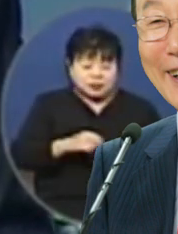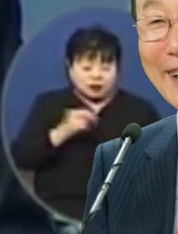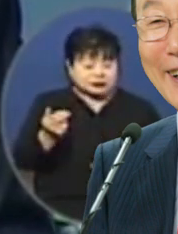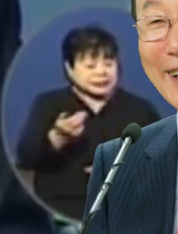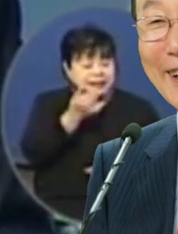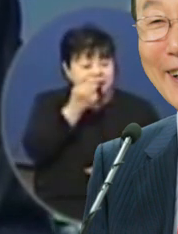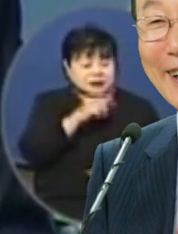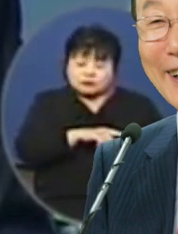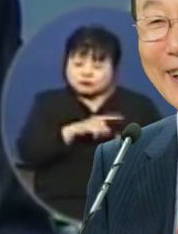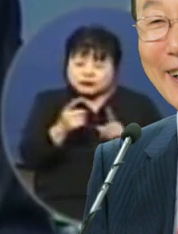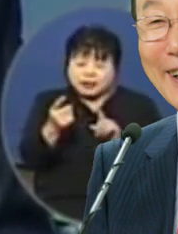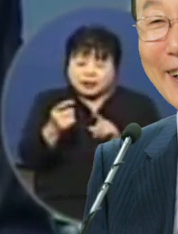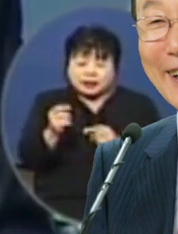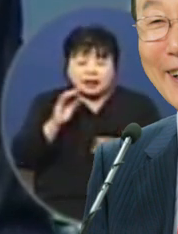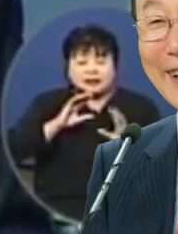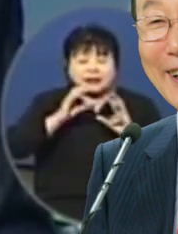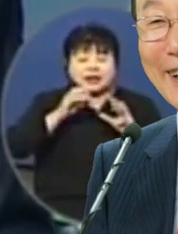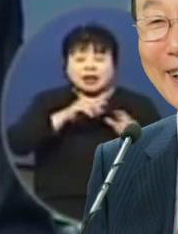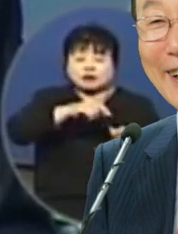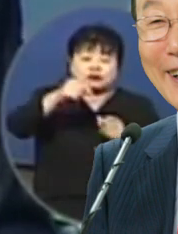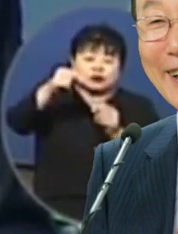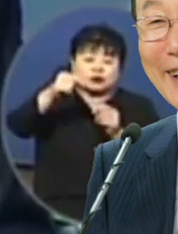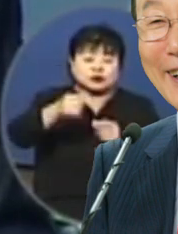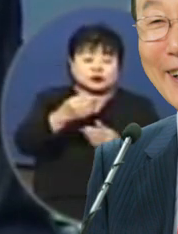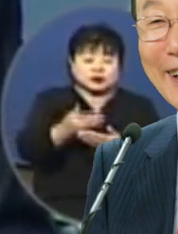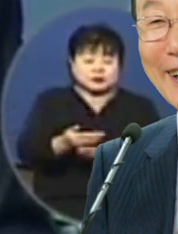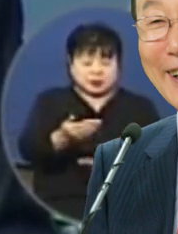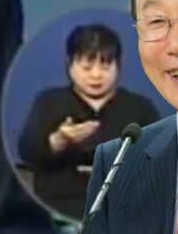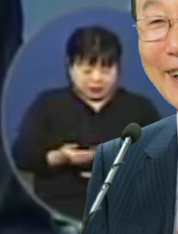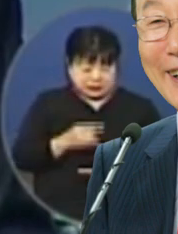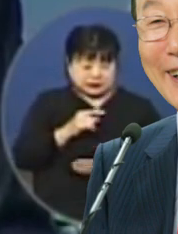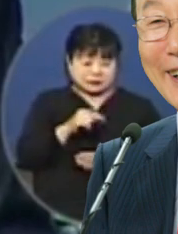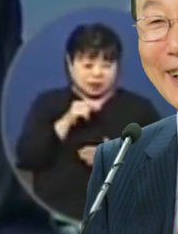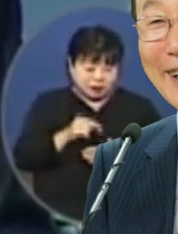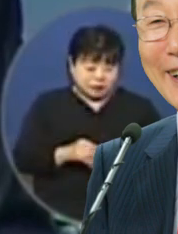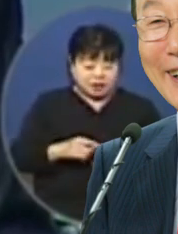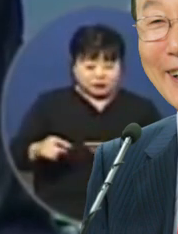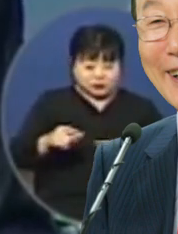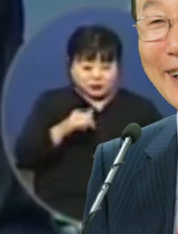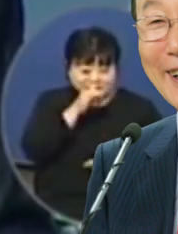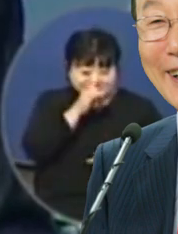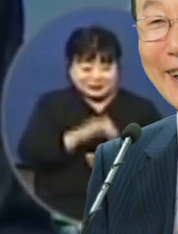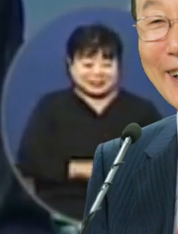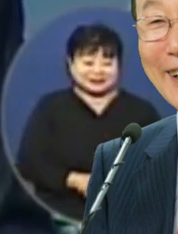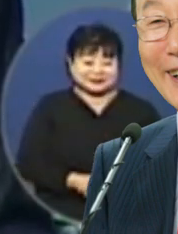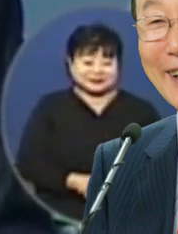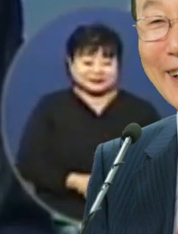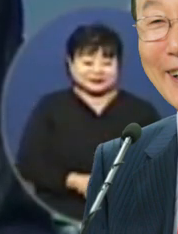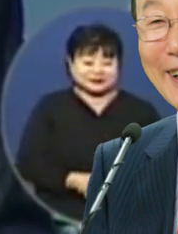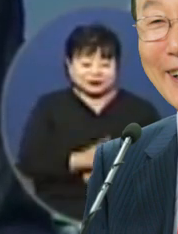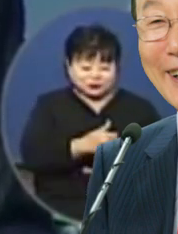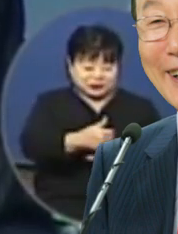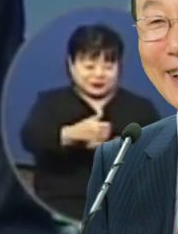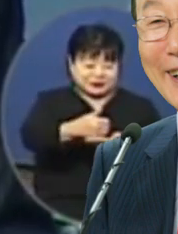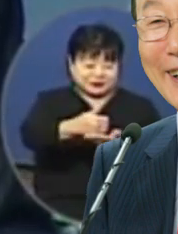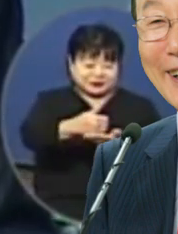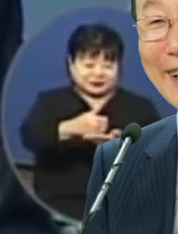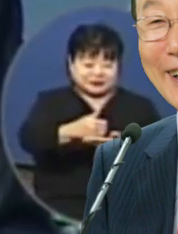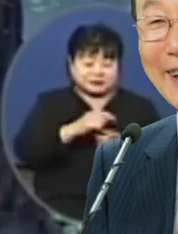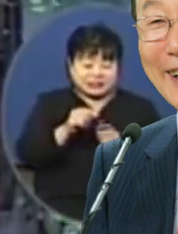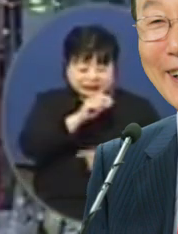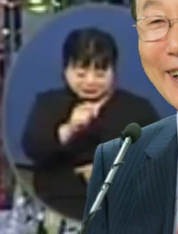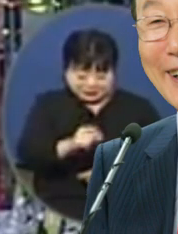영생 부활 천국 구원을 이미 받아서 마음속에 누리고 있는 것입니다. 주님은